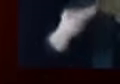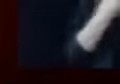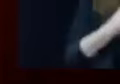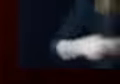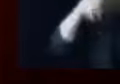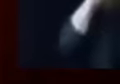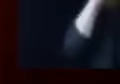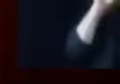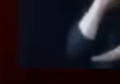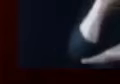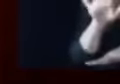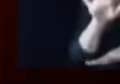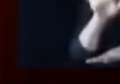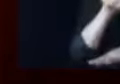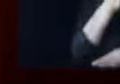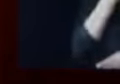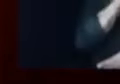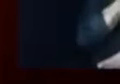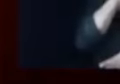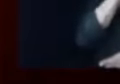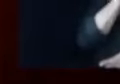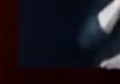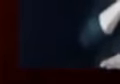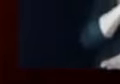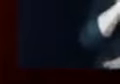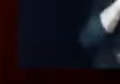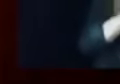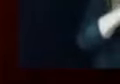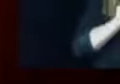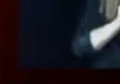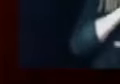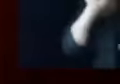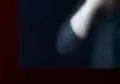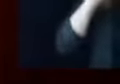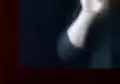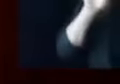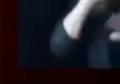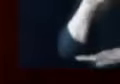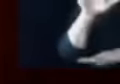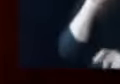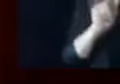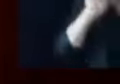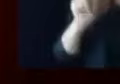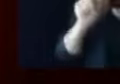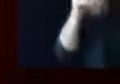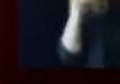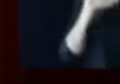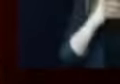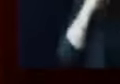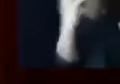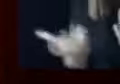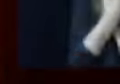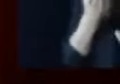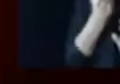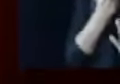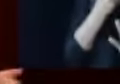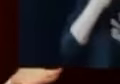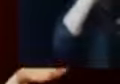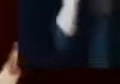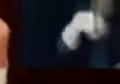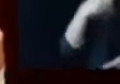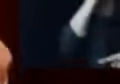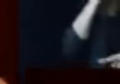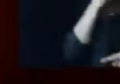ragazzi, questo è il vero razzismo, cioè voi siete razzisti. Siete razzisti nei confronti degli italiani e di tutte le